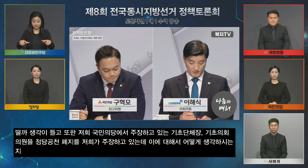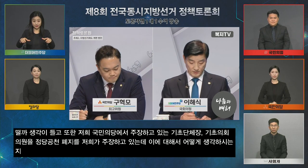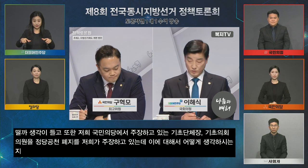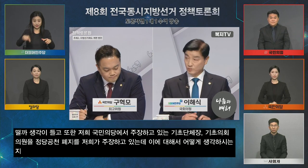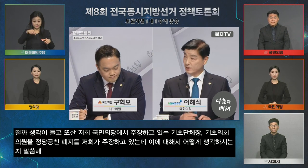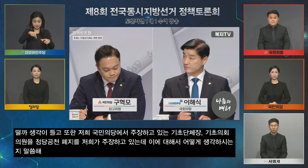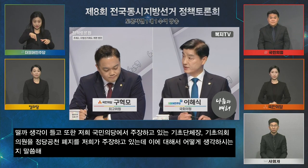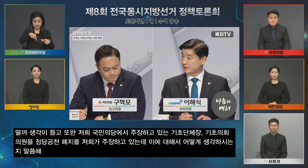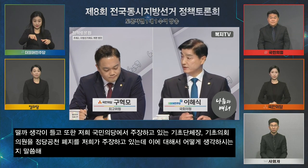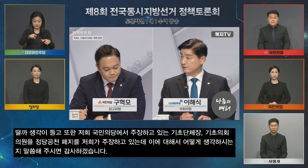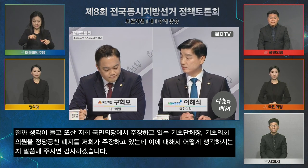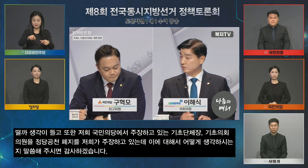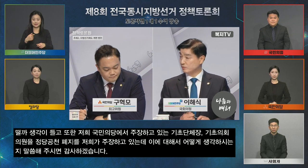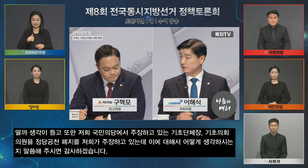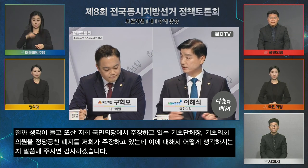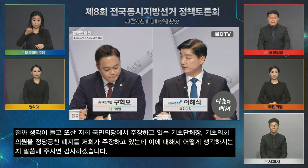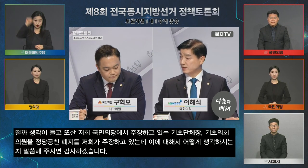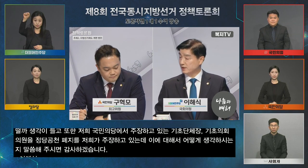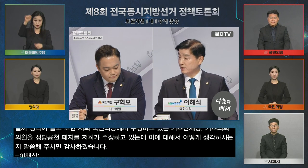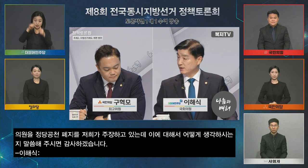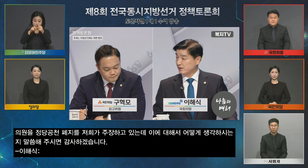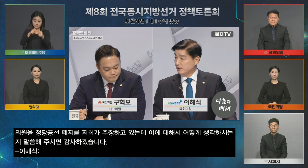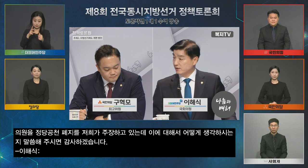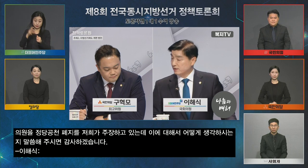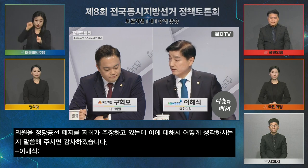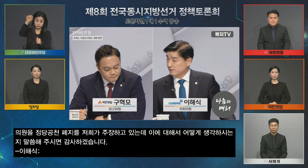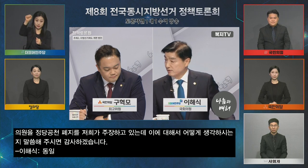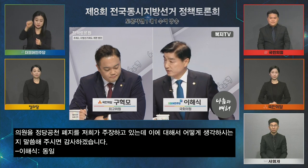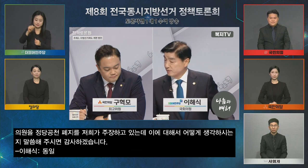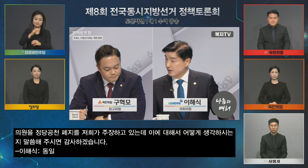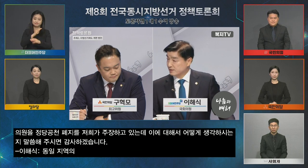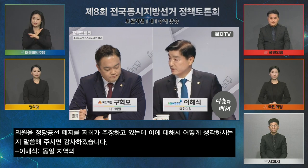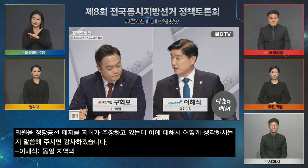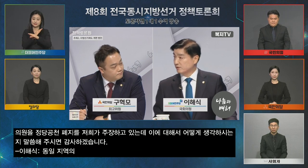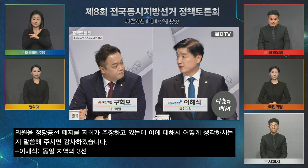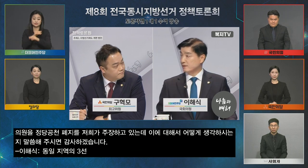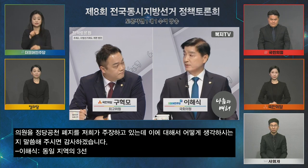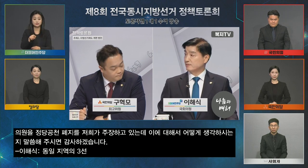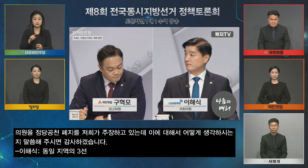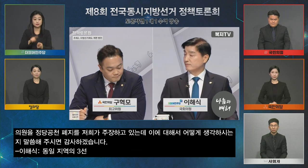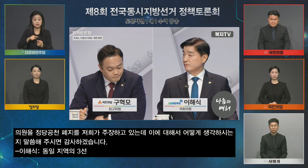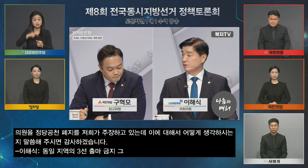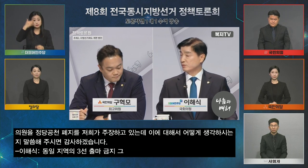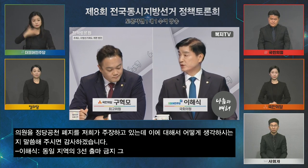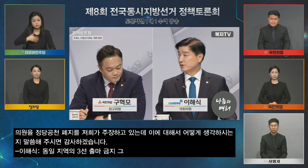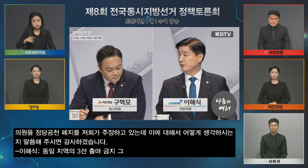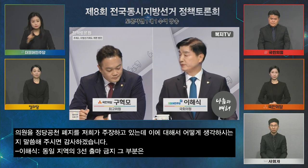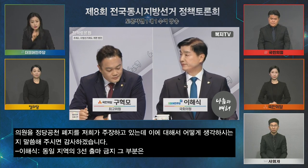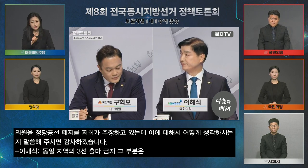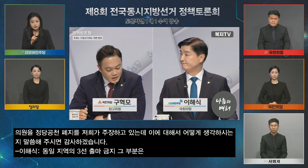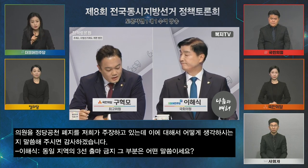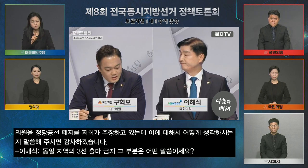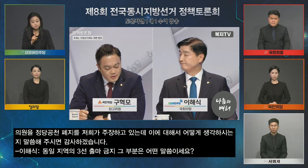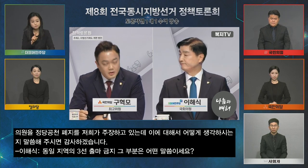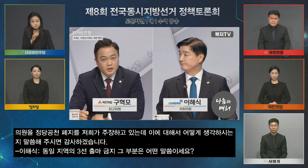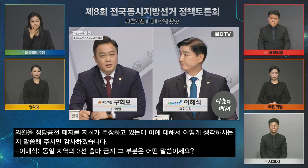출마 금지 그 부분은 어떤 말씀이세요? 다시 한번 물어주시죠.